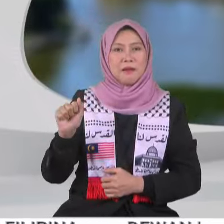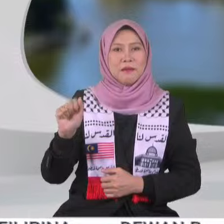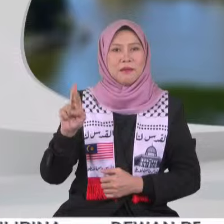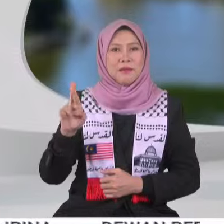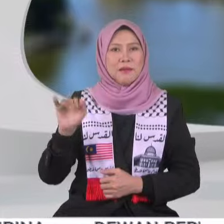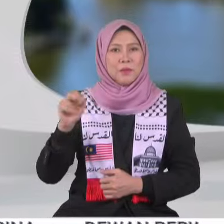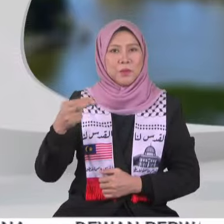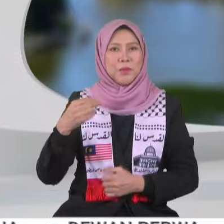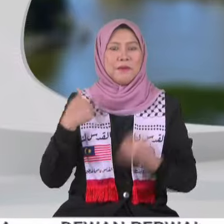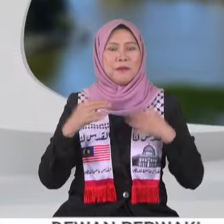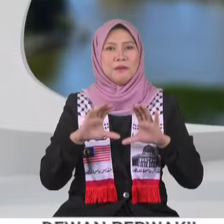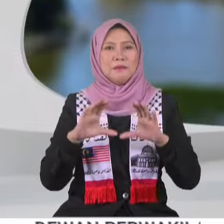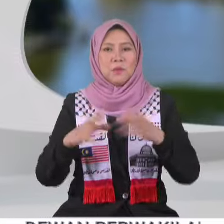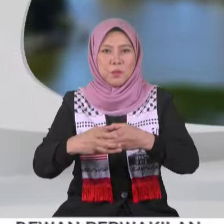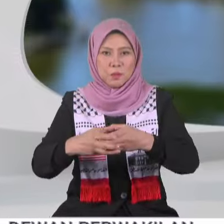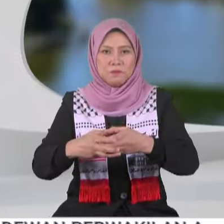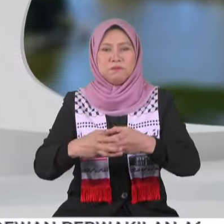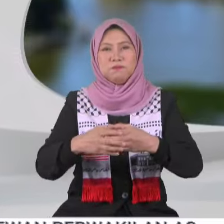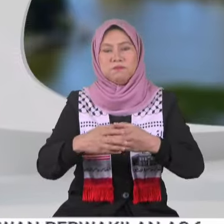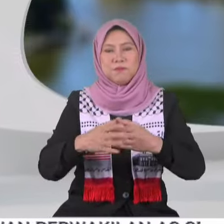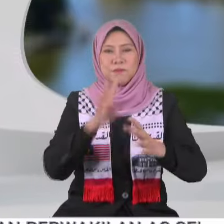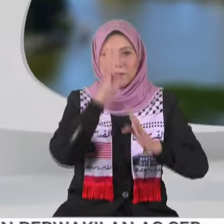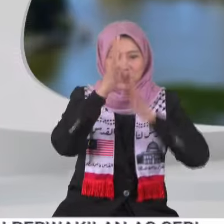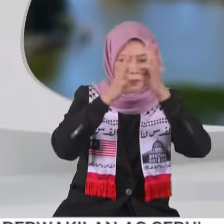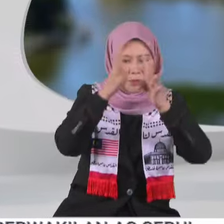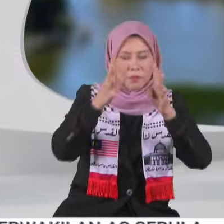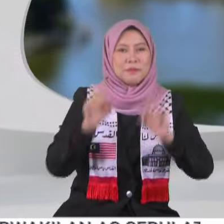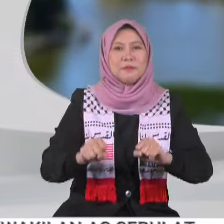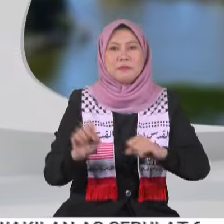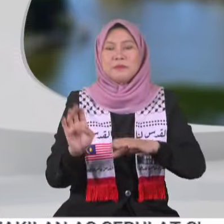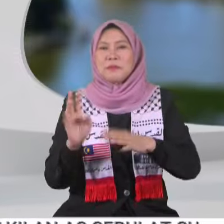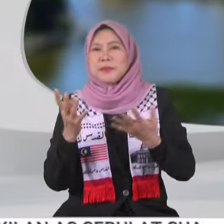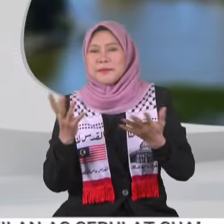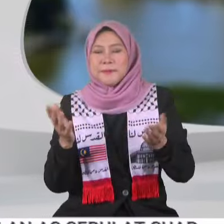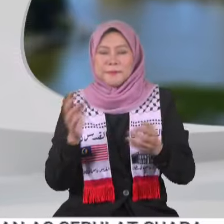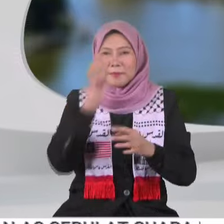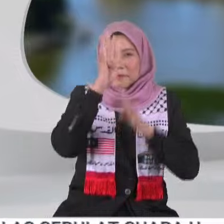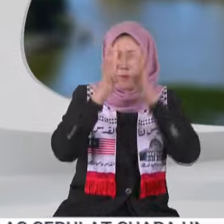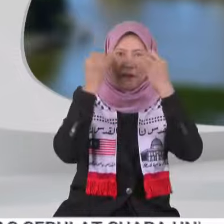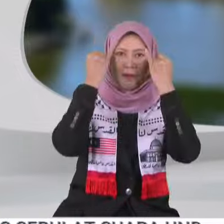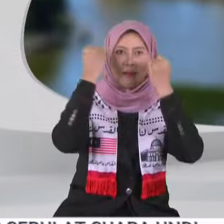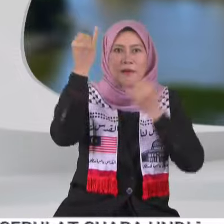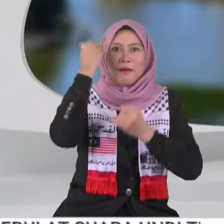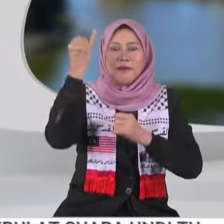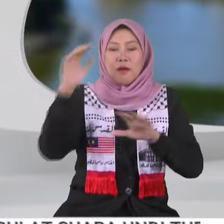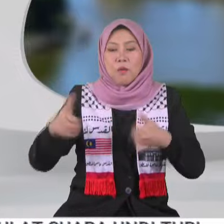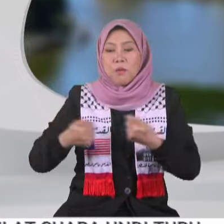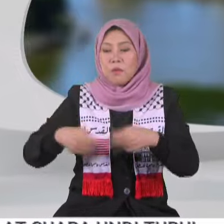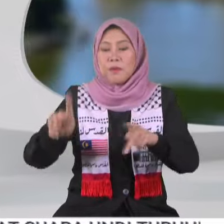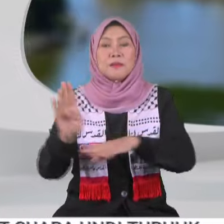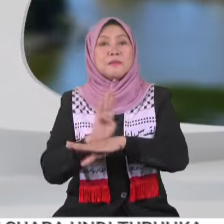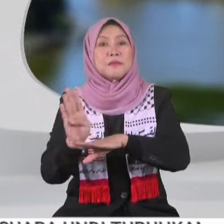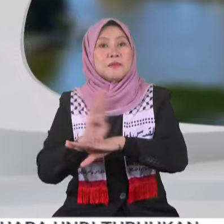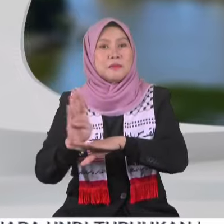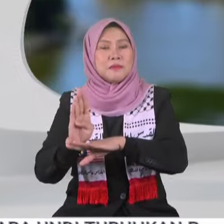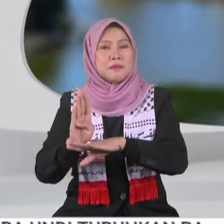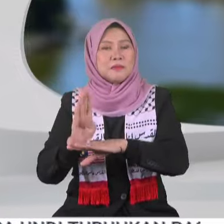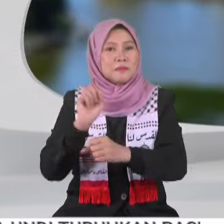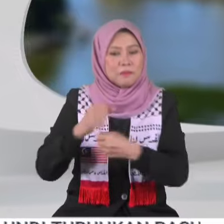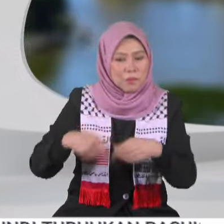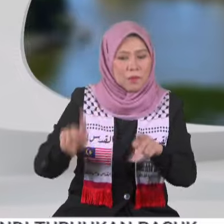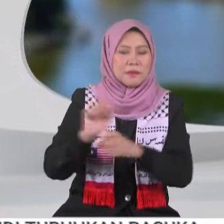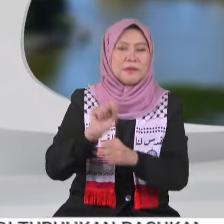kumpulan My Creative Ventures bertujuan untuk merancakkan ekonomi kreatif dengan mencipta peluang pekerjaan bagi artis dan usahawan